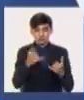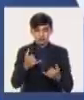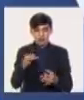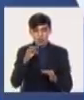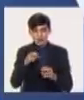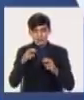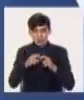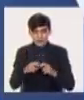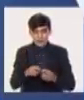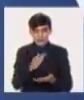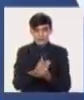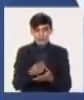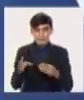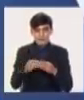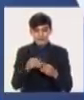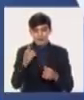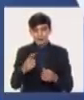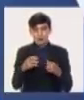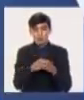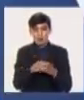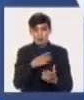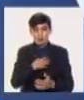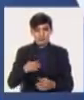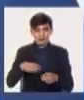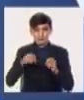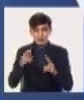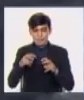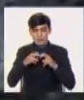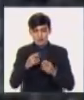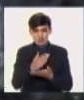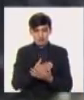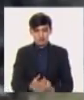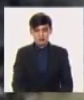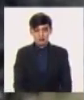ұлттық зерттеу орталық мамандары мен бір топ комиссия мүшелері тексеріп жатқанын айтты.